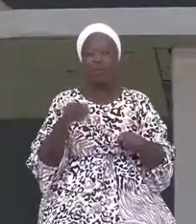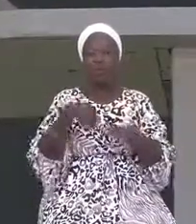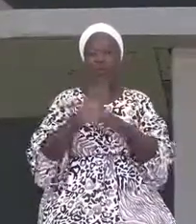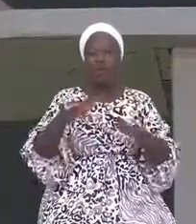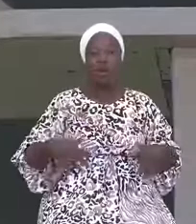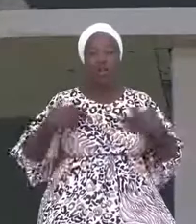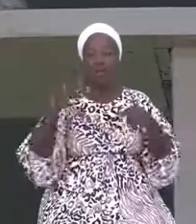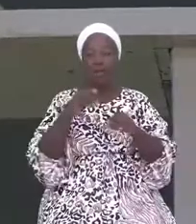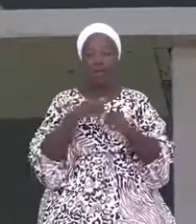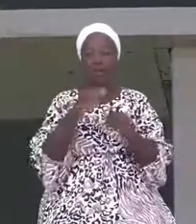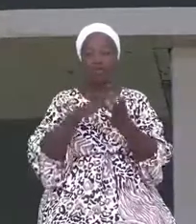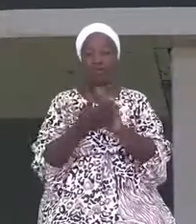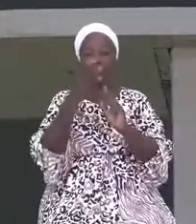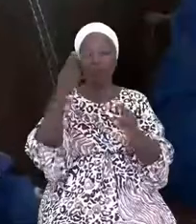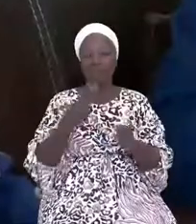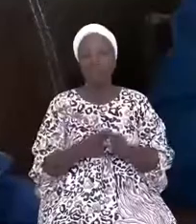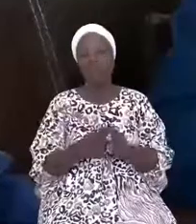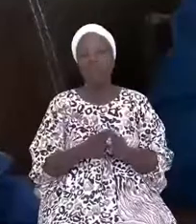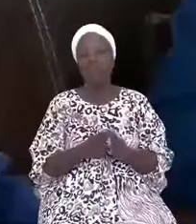au nom de Jésus.